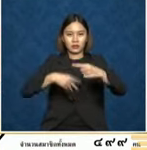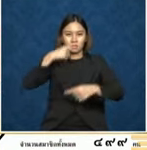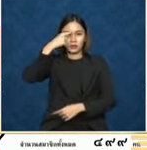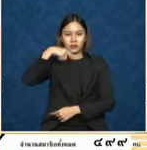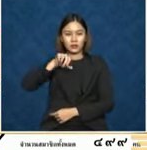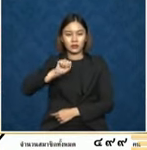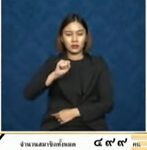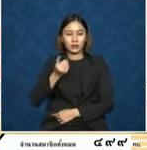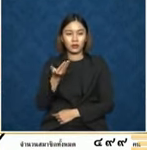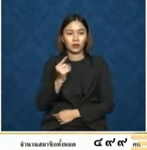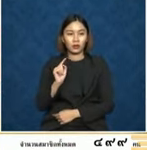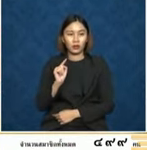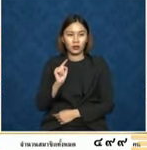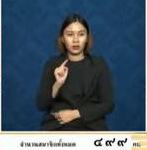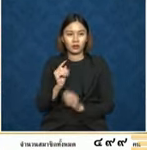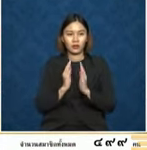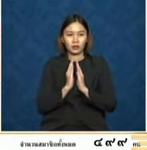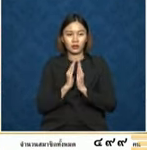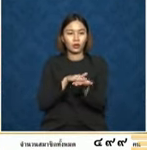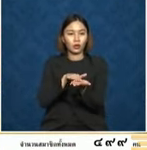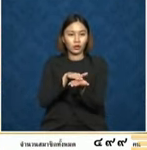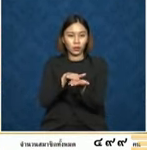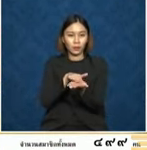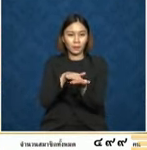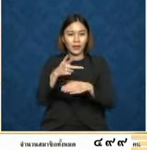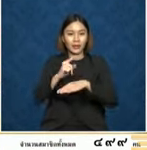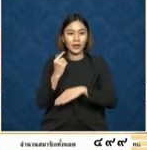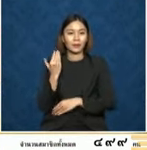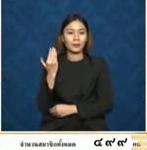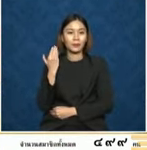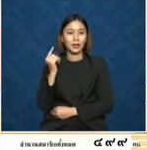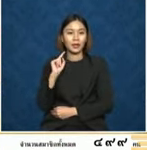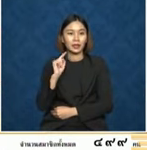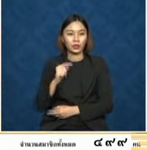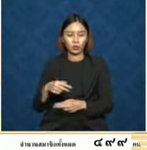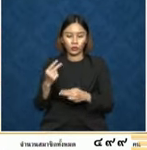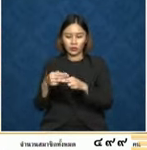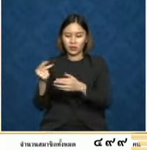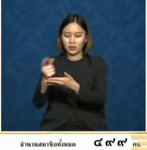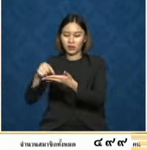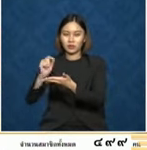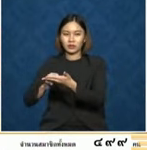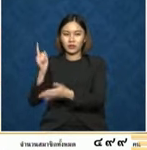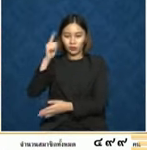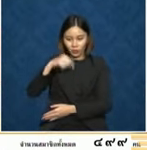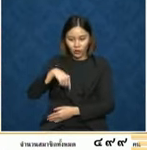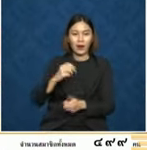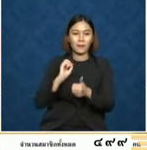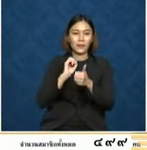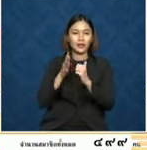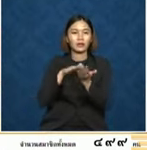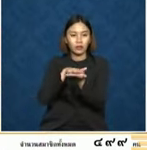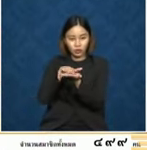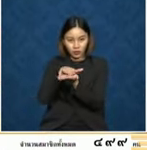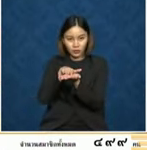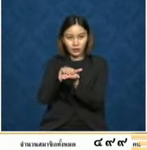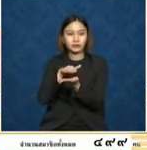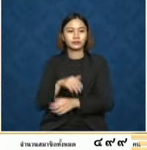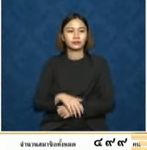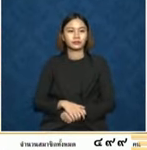ขออนุญาตต้องขอกราบขอประธานอภัยท่านประธานด้วยครับเมื่อสักครู่ผมขึ้นไปเซ็นงานก็เลยลงมาไม่ทันครับขออภัยท่านประธานด้วยนะ